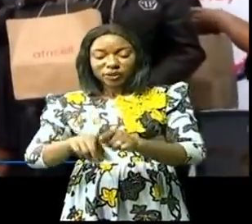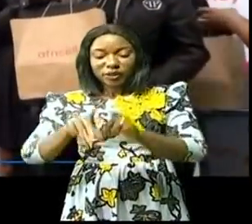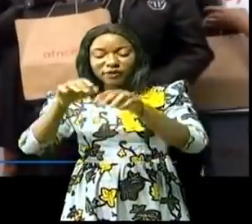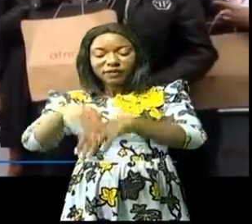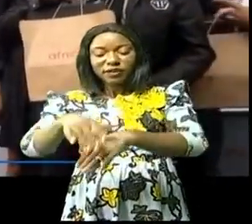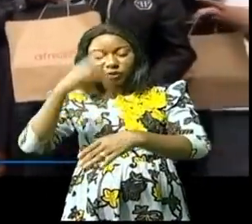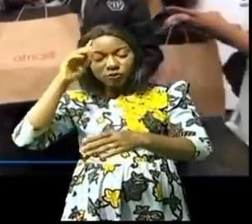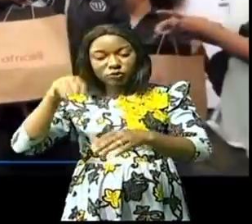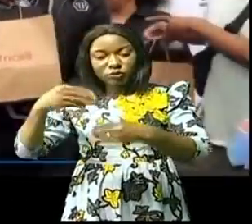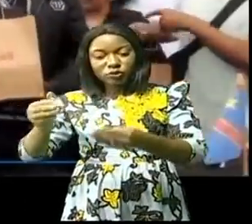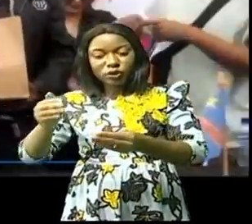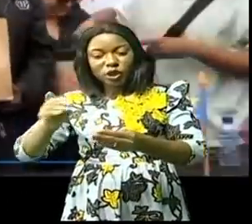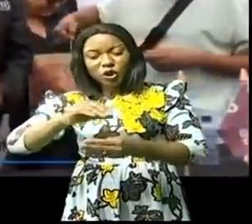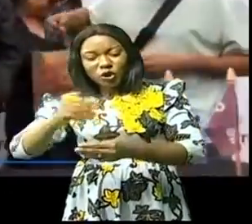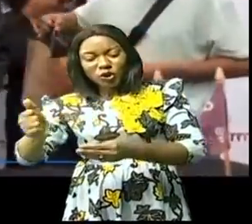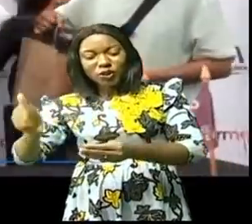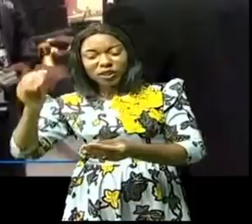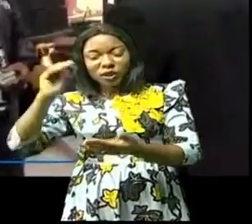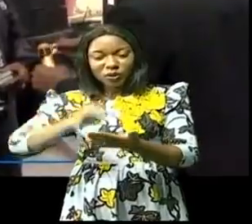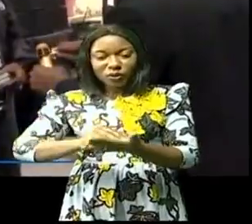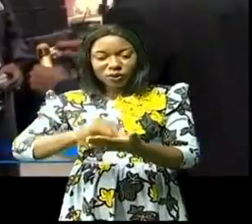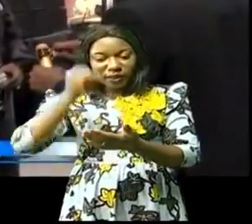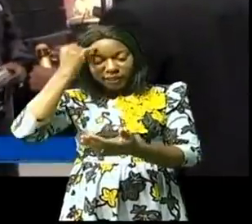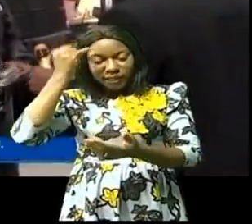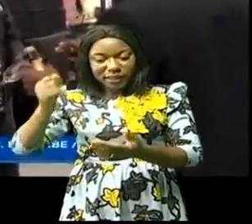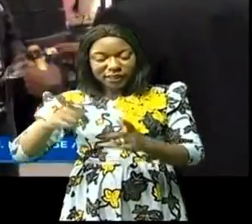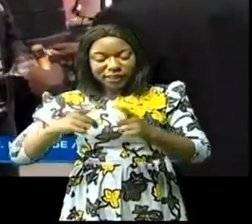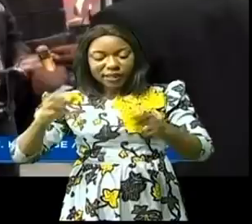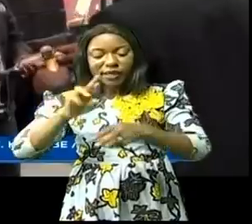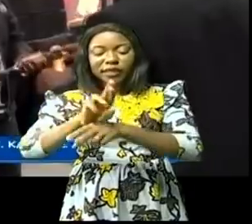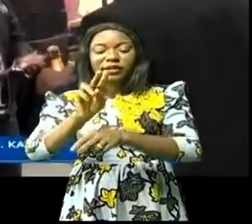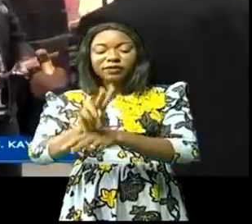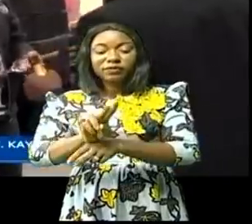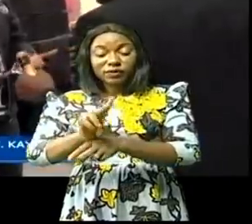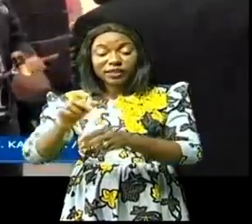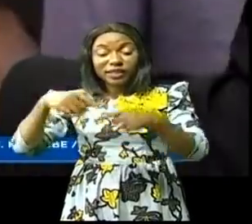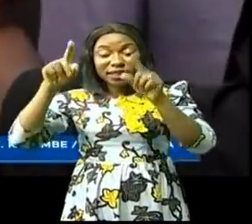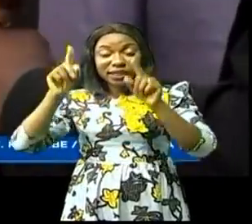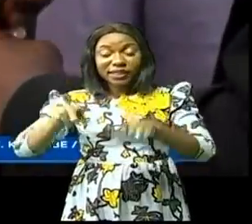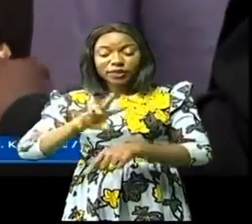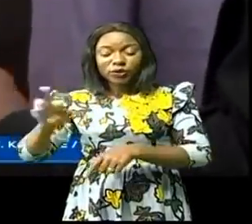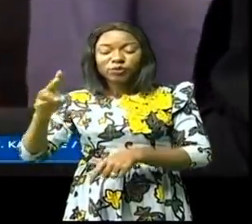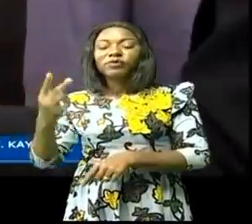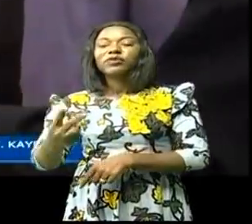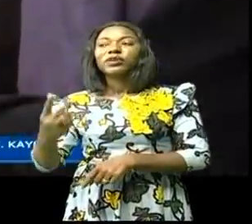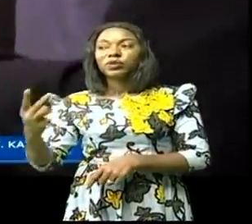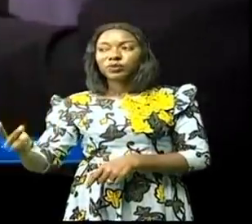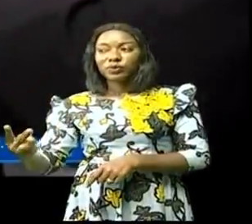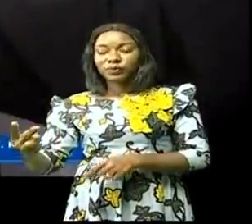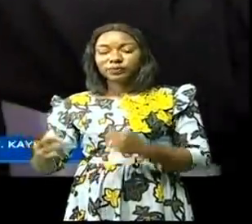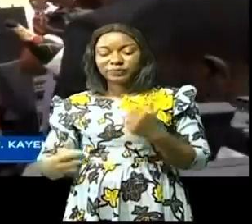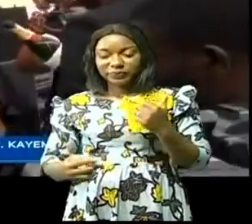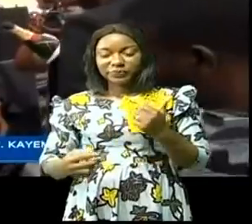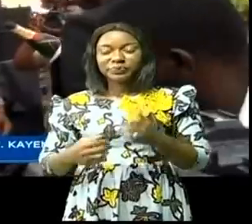pour donner une toute autre dimension à ces grands rendez-vous de l'année 2022.